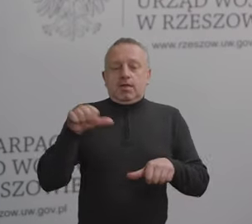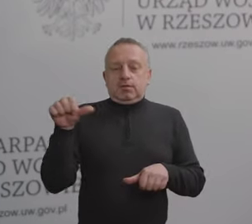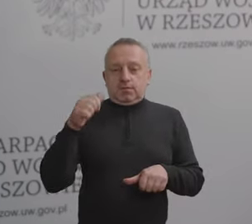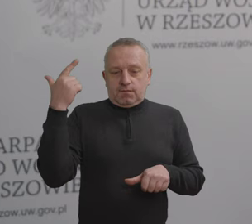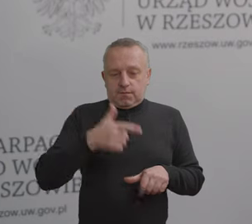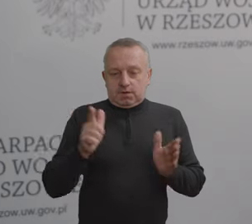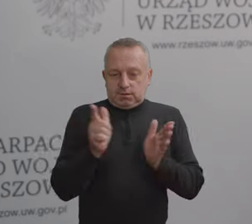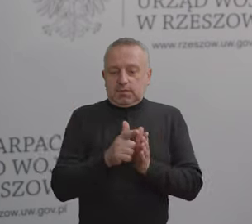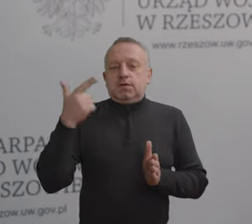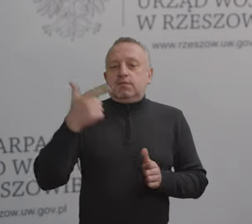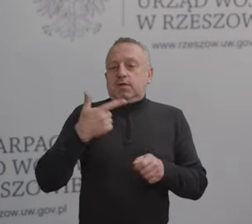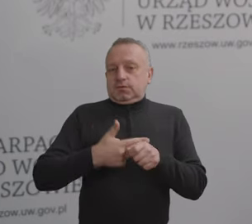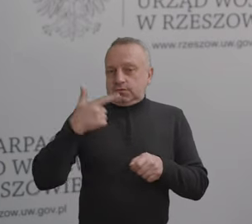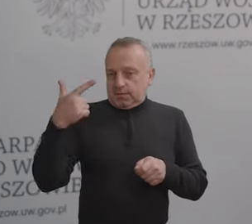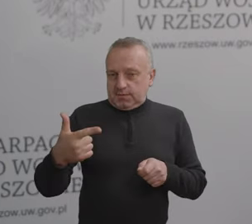lata